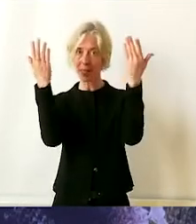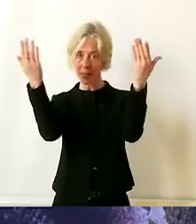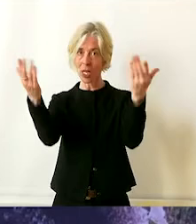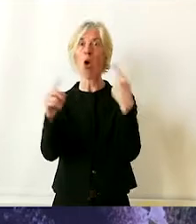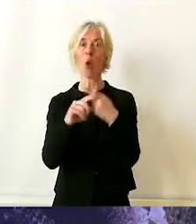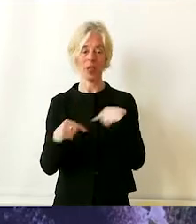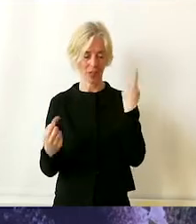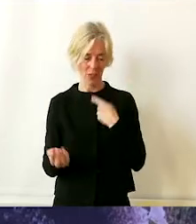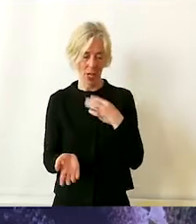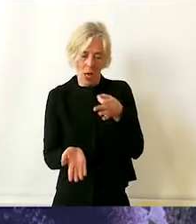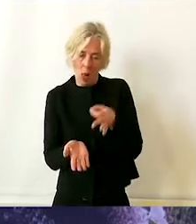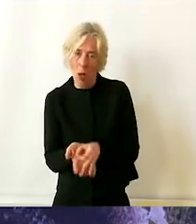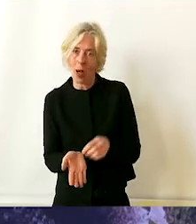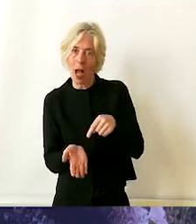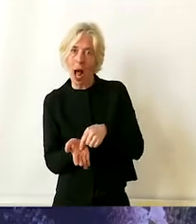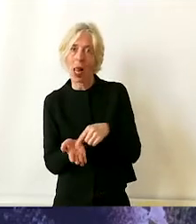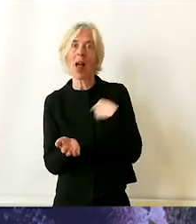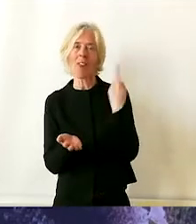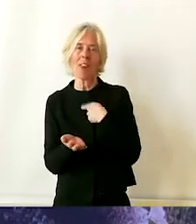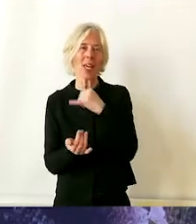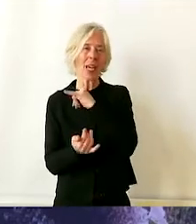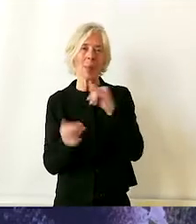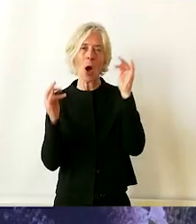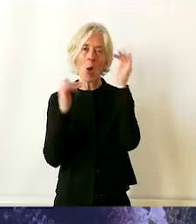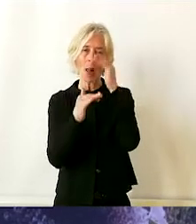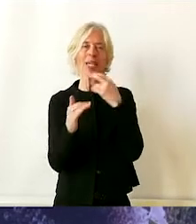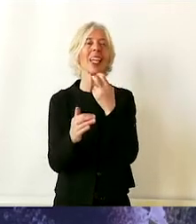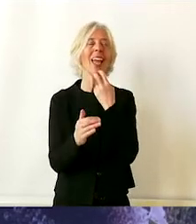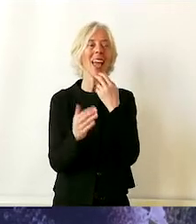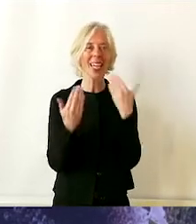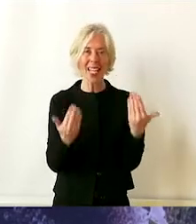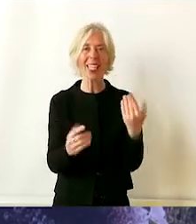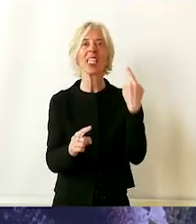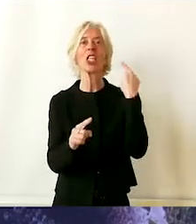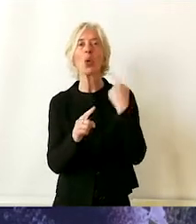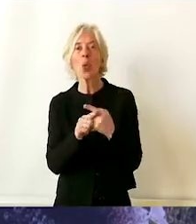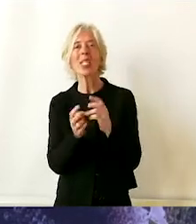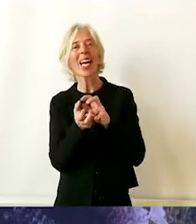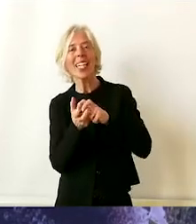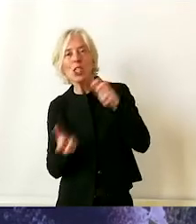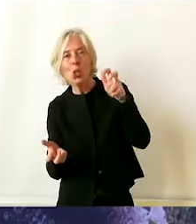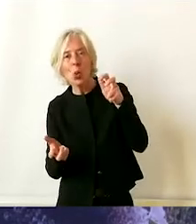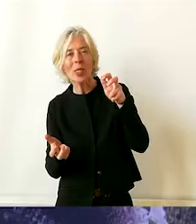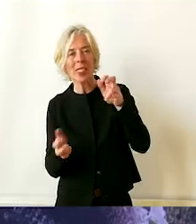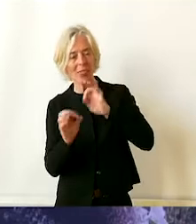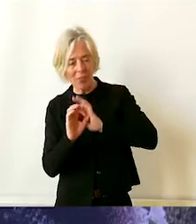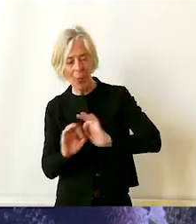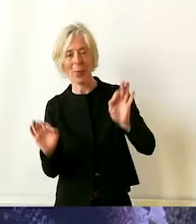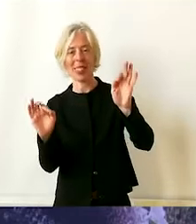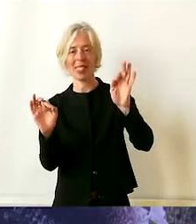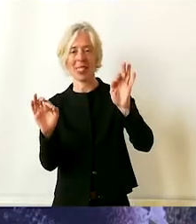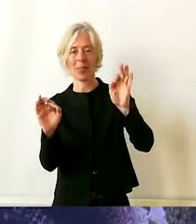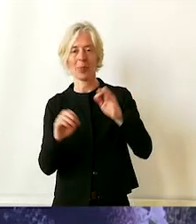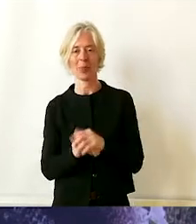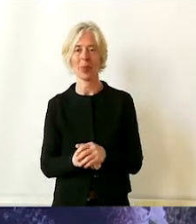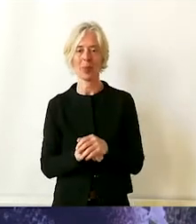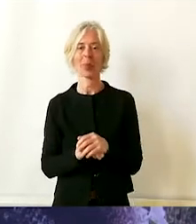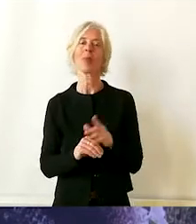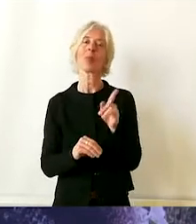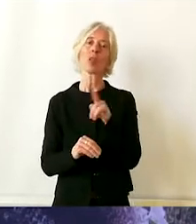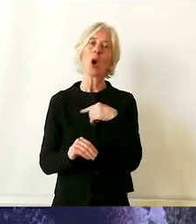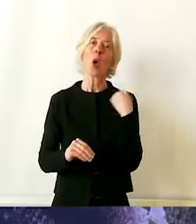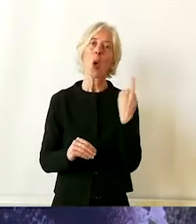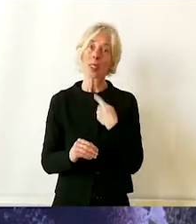daran, auch unsere eigene Produktion energie- und ressourceneffizienter zu gestalten. Unserem größten